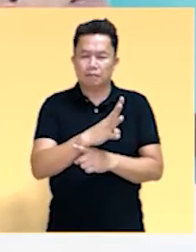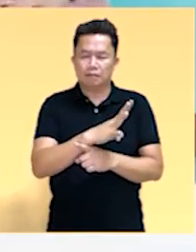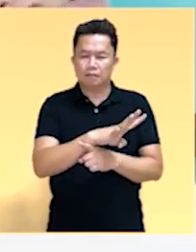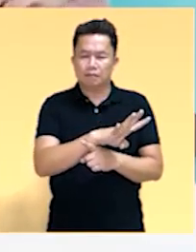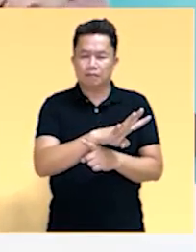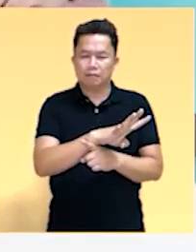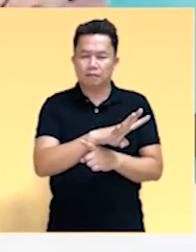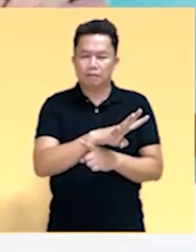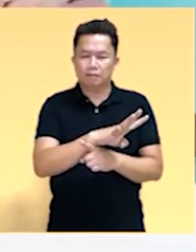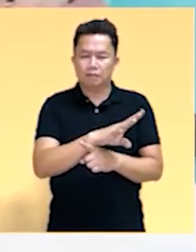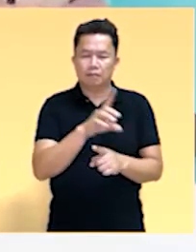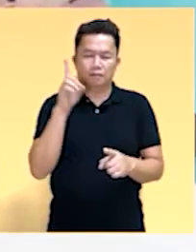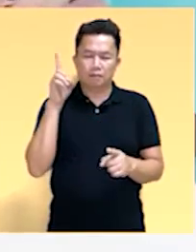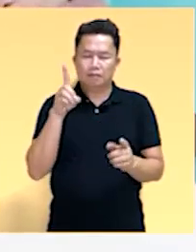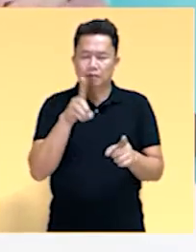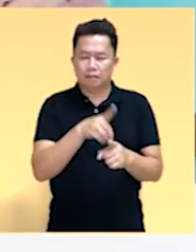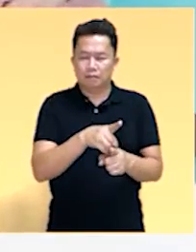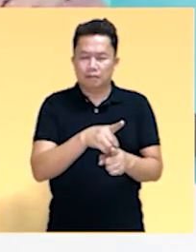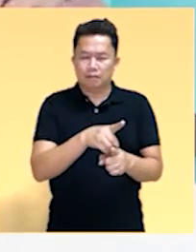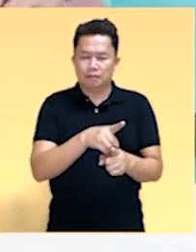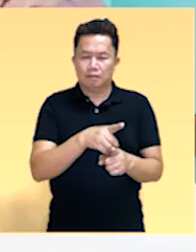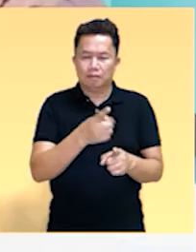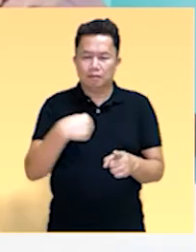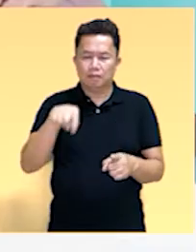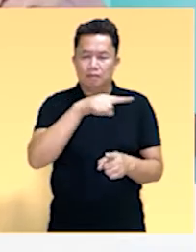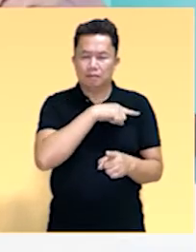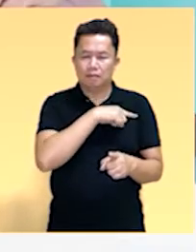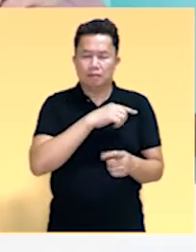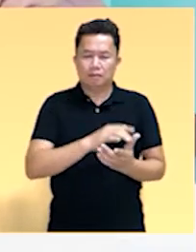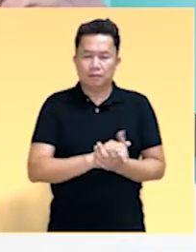2,144 na difference na nakuha natin?